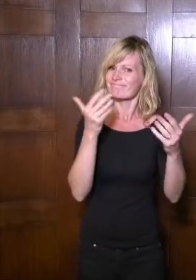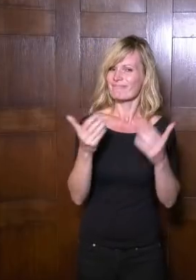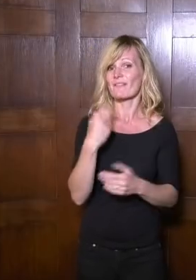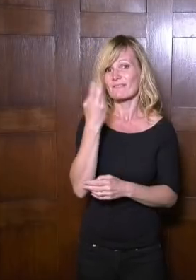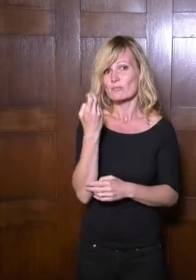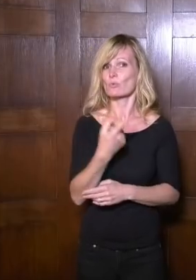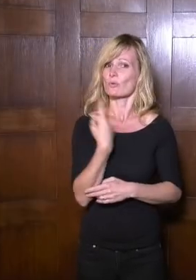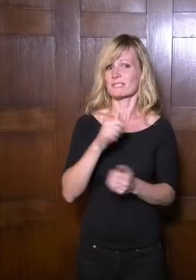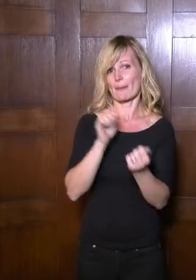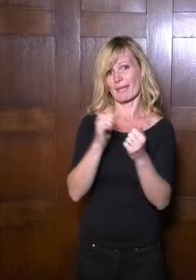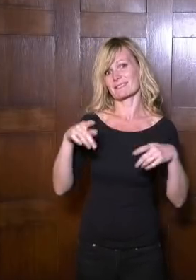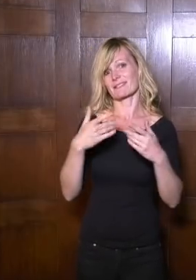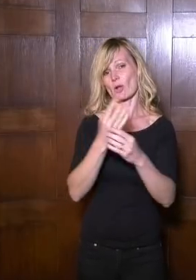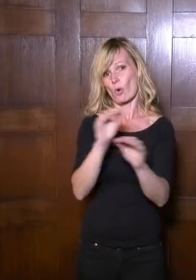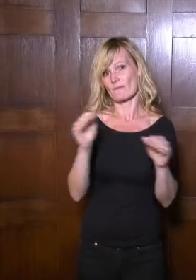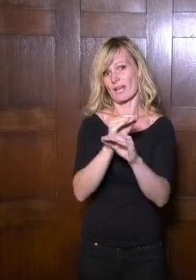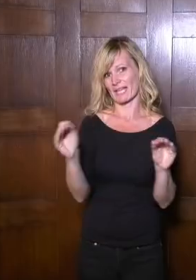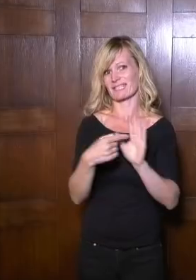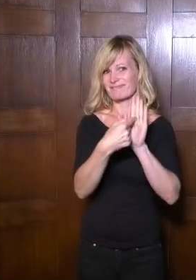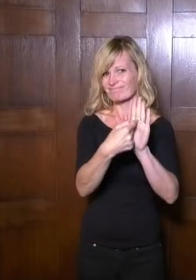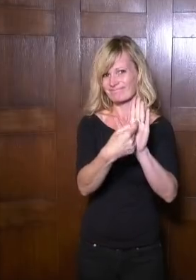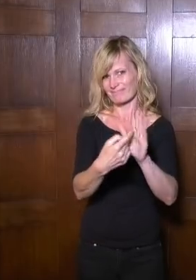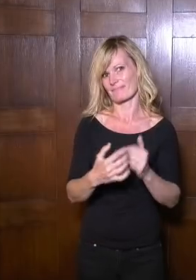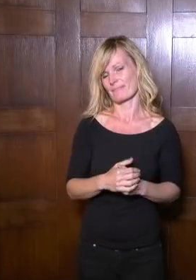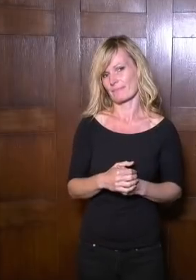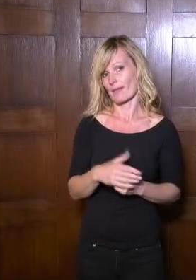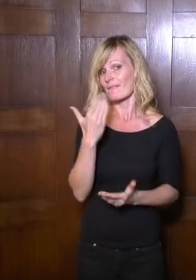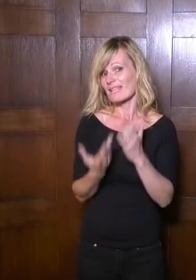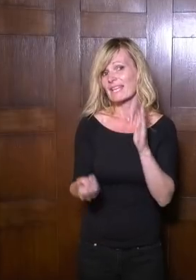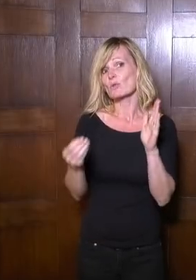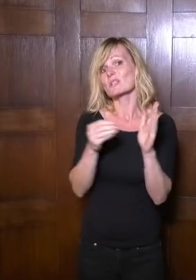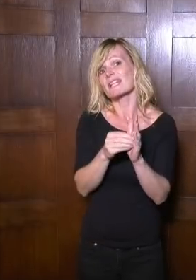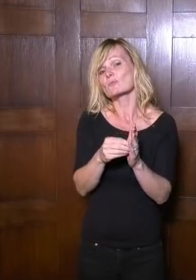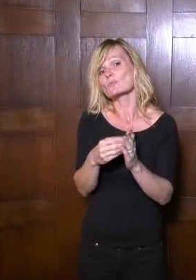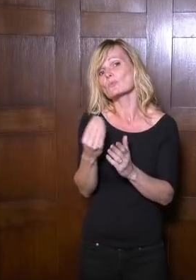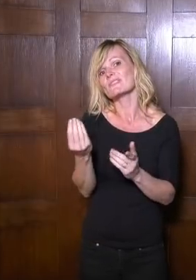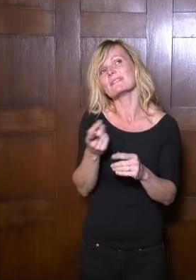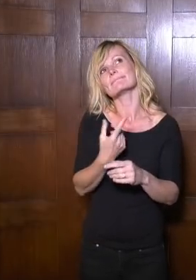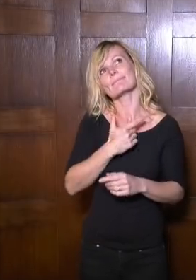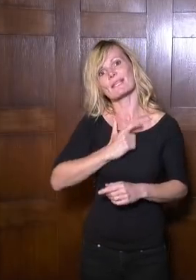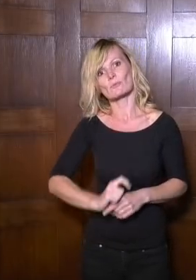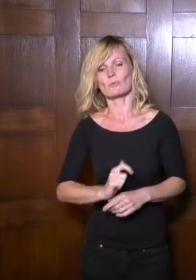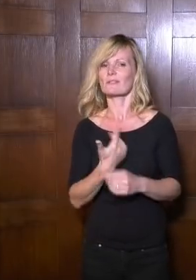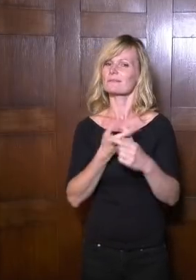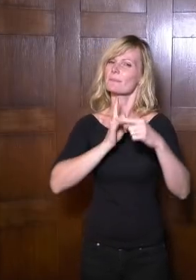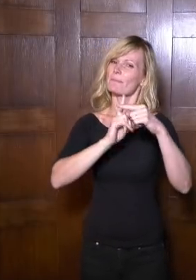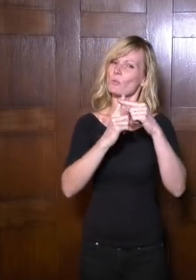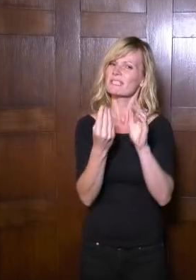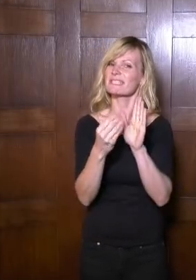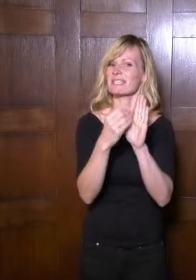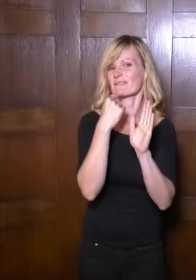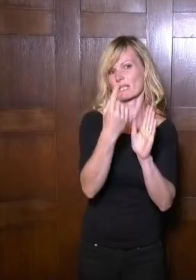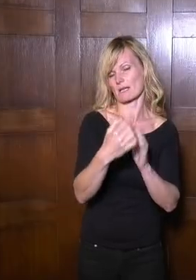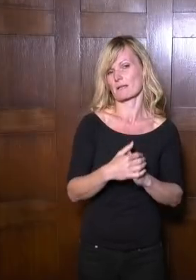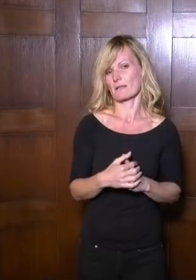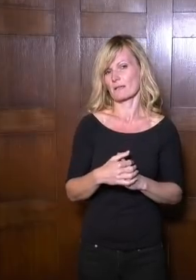mit unseren Pressekonferenzen. Und vielleicht noch ein Lichtblick, vielleicht auch so was Persönliches, was ich sozusagen auch